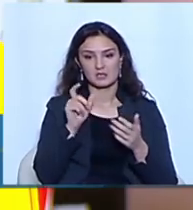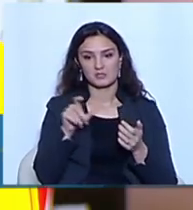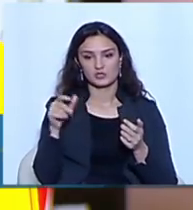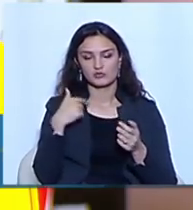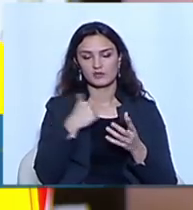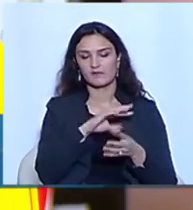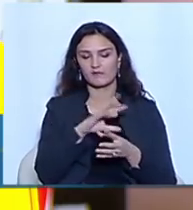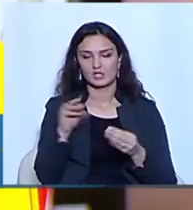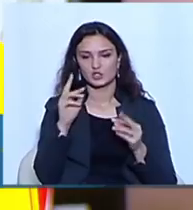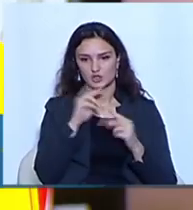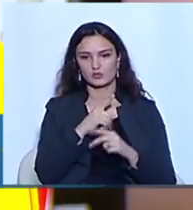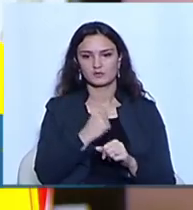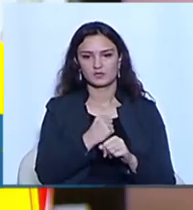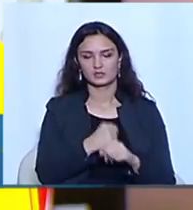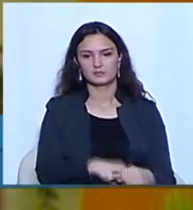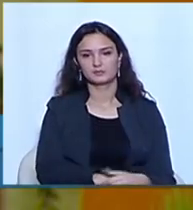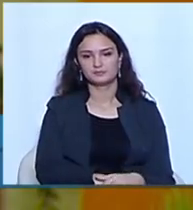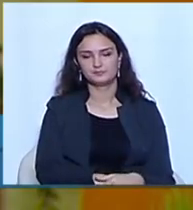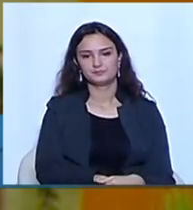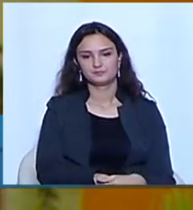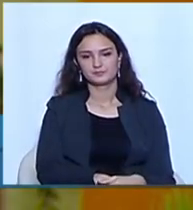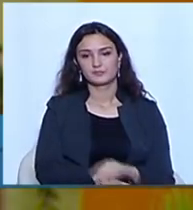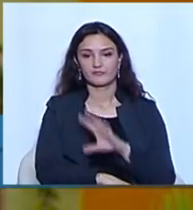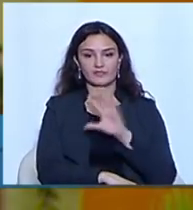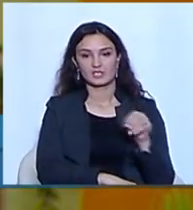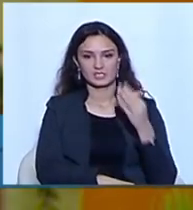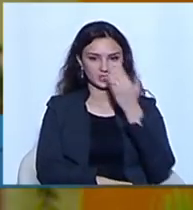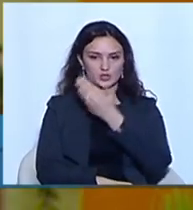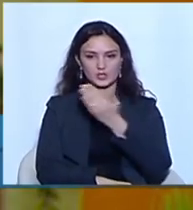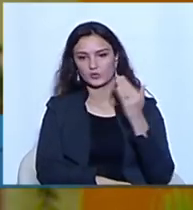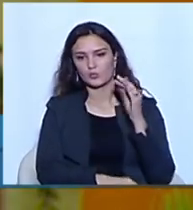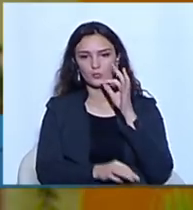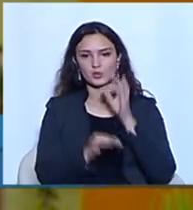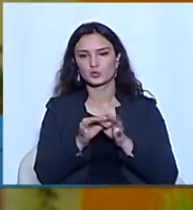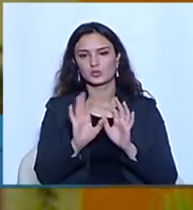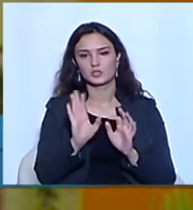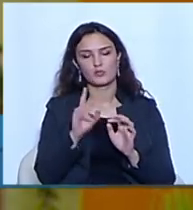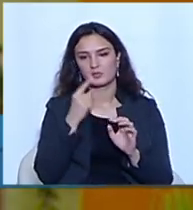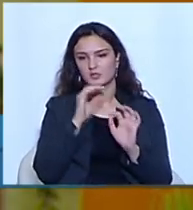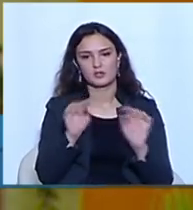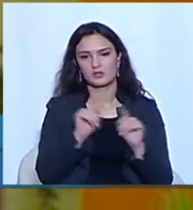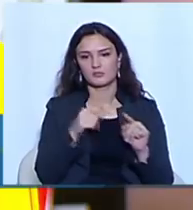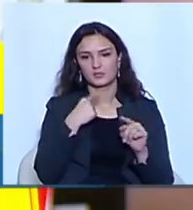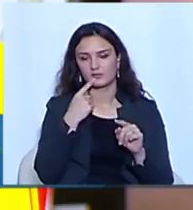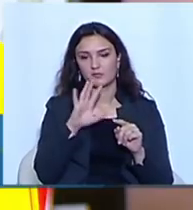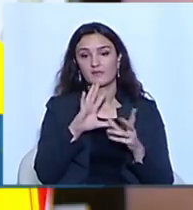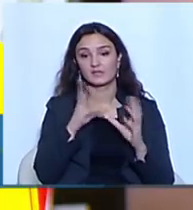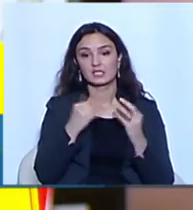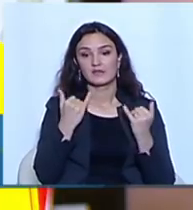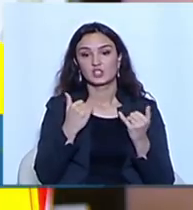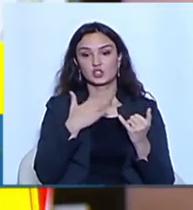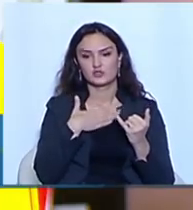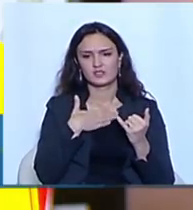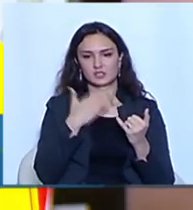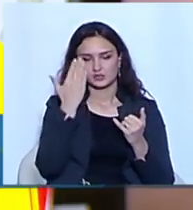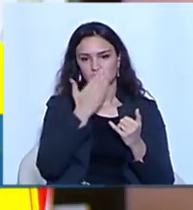ჩვენ ყველა ვუშვებთ შეცდომებს. ეს ბუნებრივი მდგომარეობა. ჩვენი საზოგადოება, მე უპასუხისმგებლობას არ ვქადაგებ, მაგრამ დღევანდელი ჩვენი